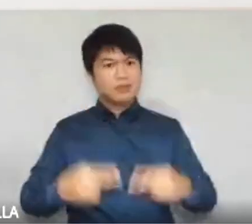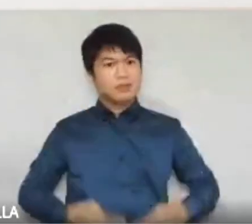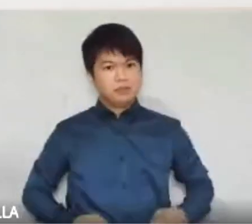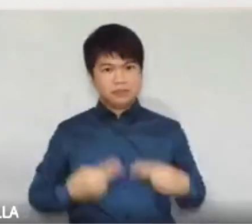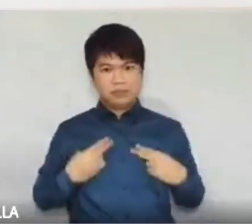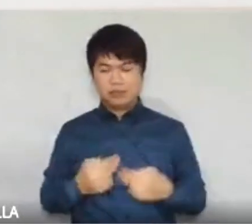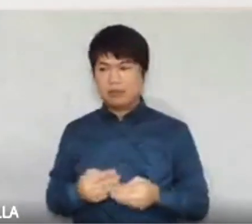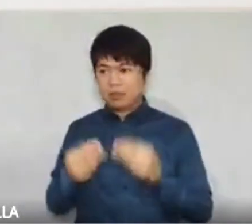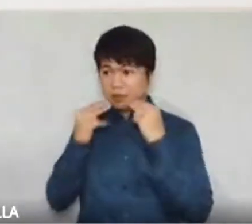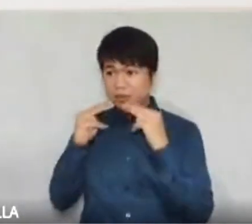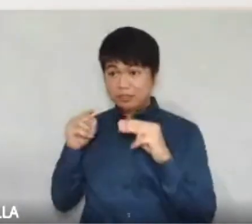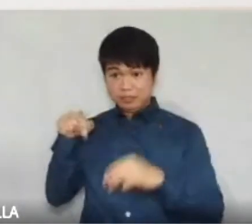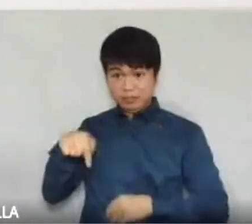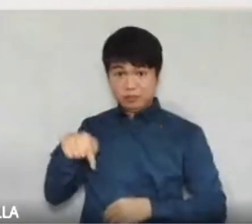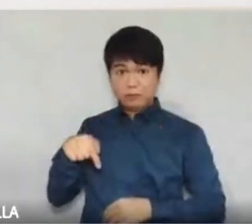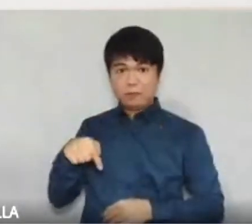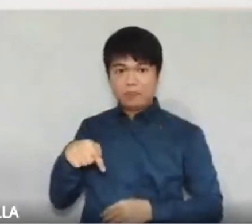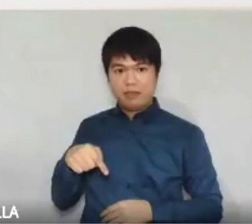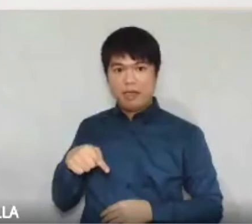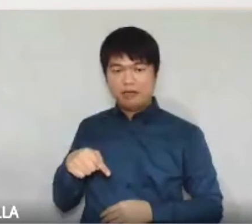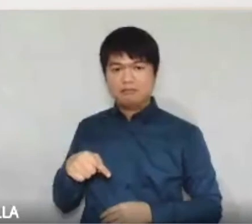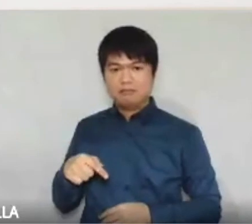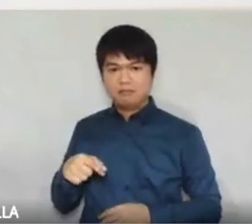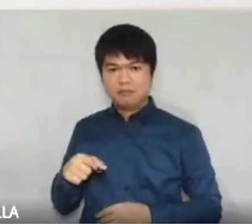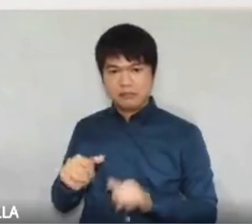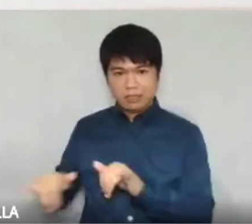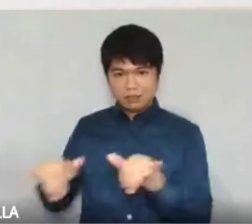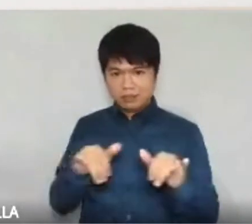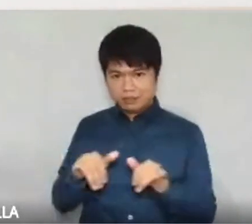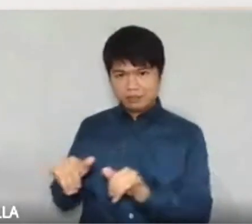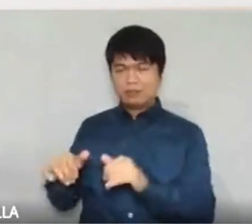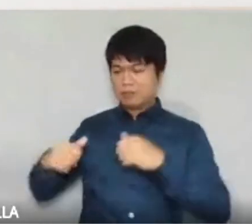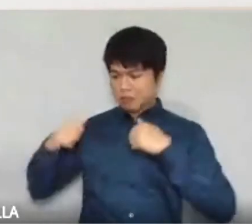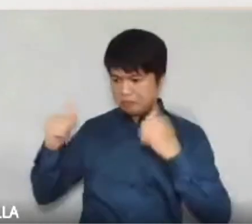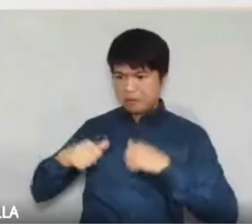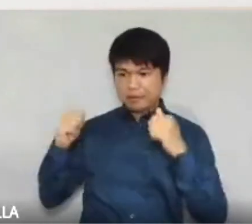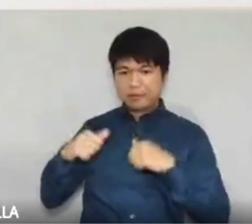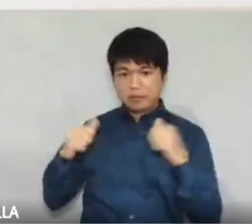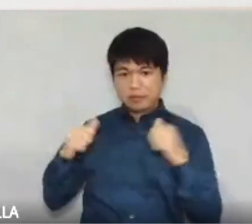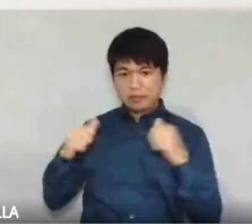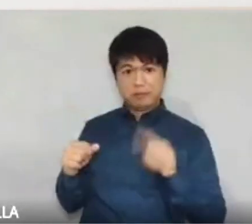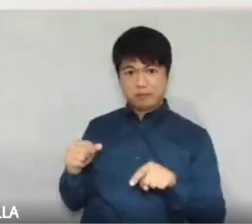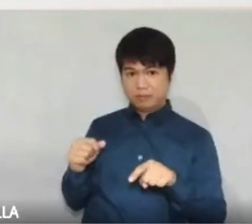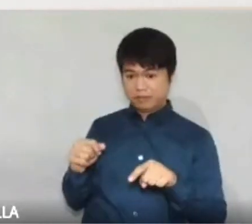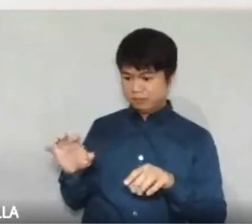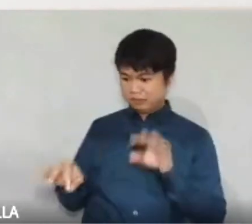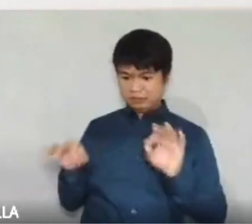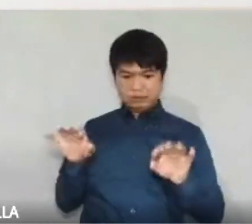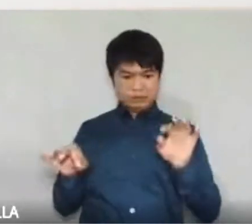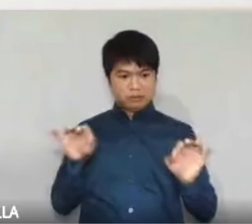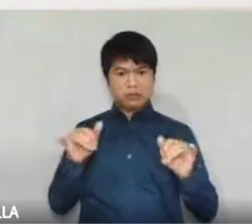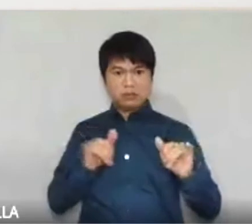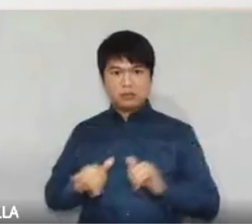mensahe dito ay ang standards ay napagkakasunduan. So, ang dapat na napipiling standards ay